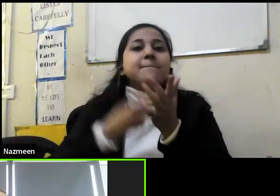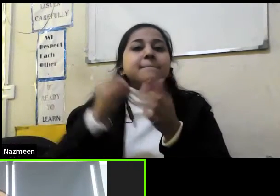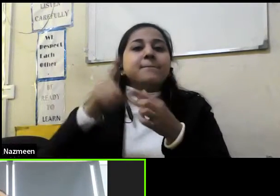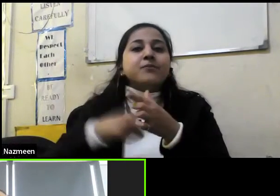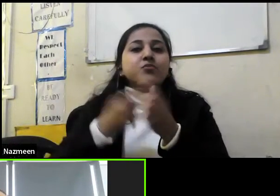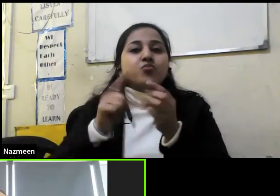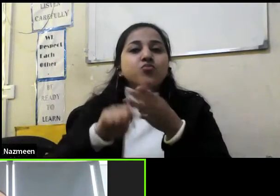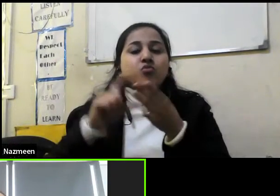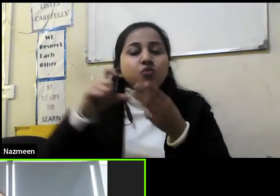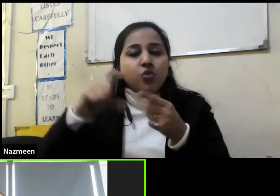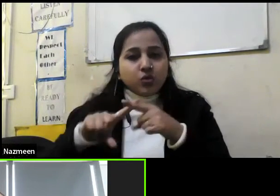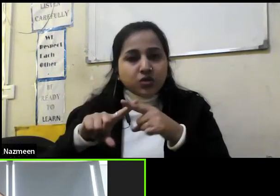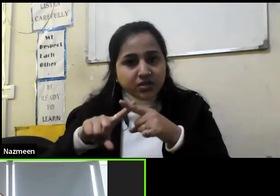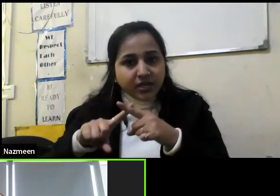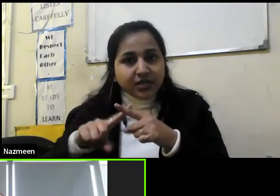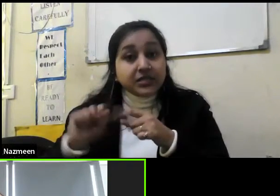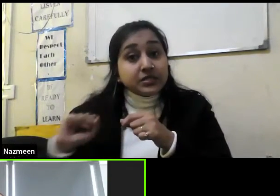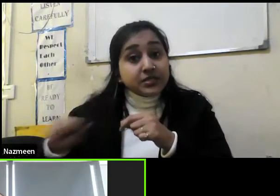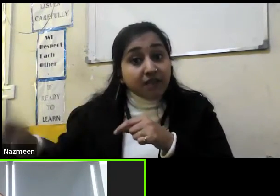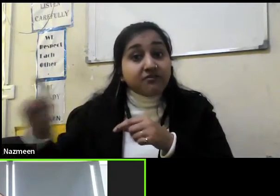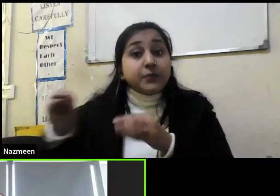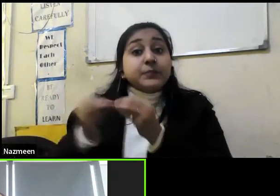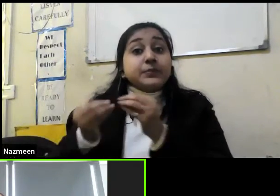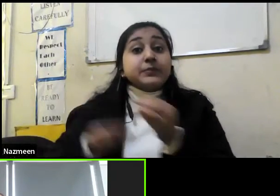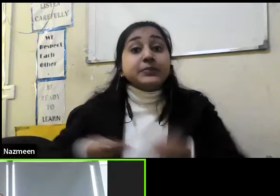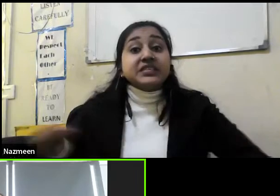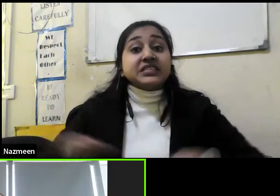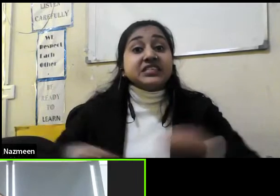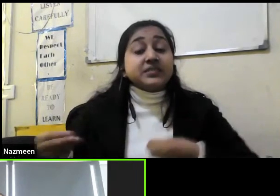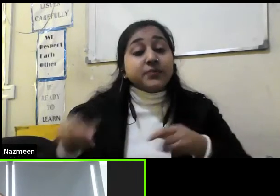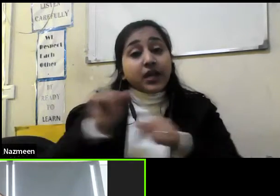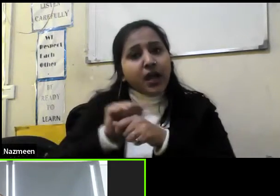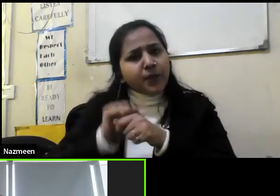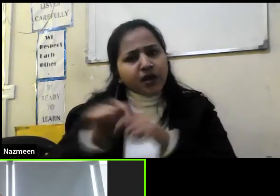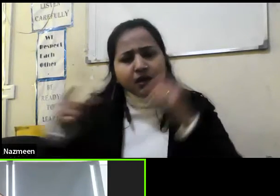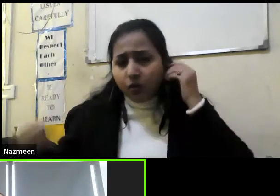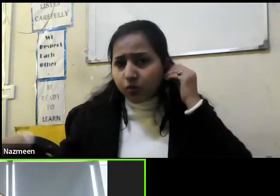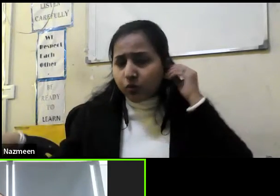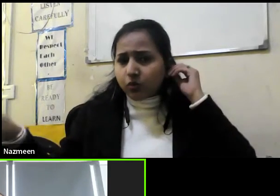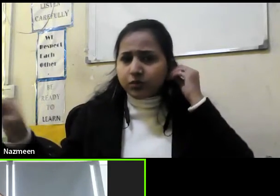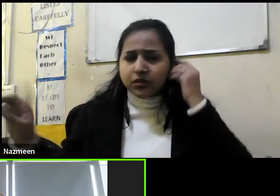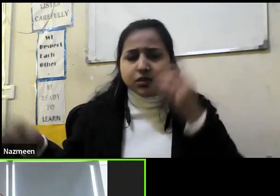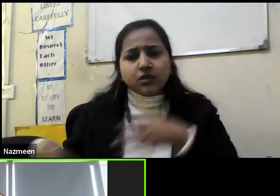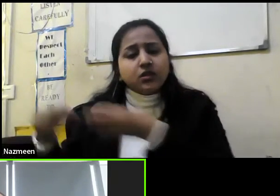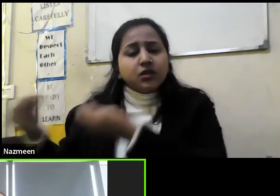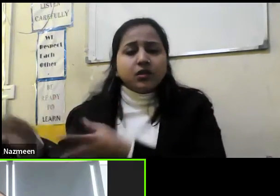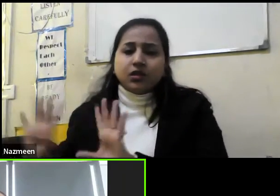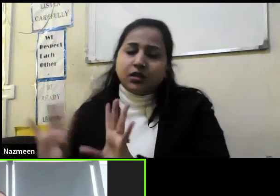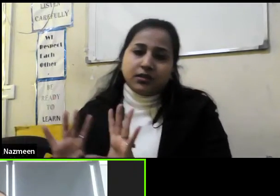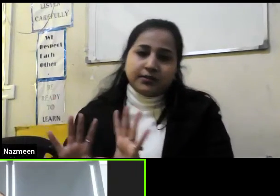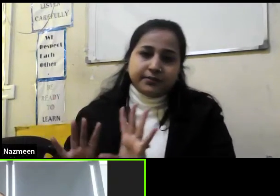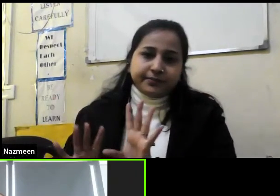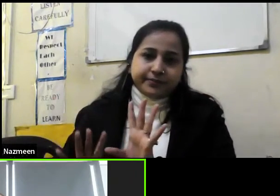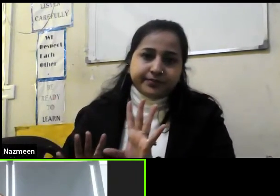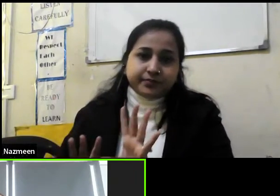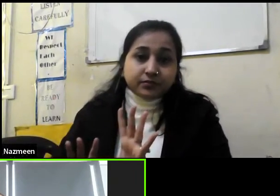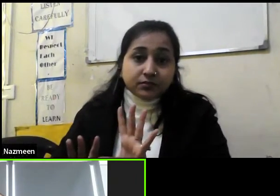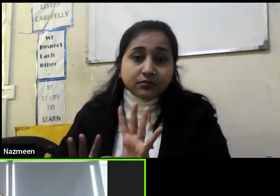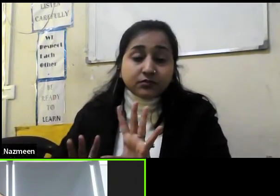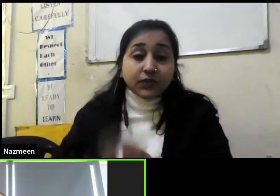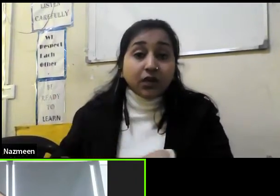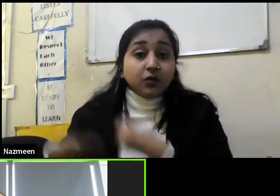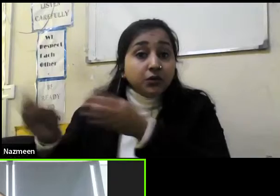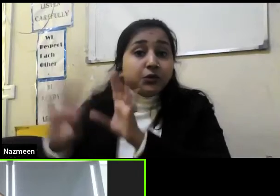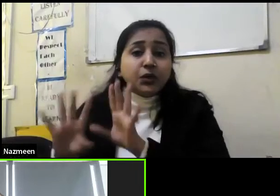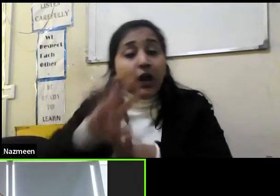बिजनेस प्लान पर उन्होंने काम करना है. उसके लिए जो भी चाहिए मेंटरशिप की जरूरत होती है, और सब तरह की मेंटरशिप